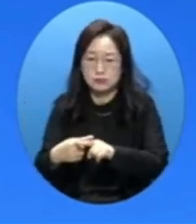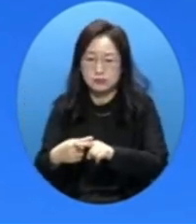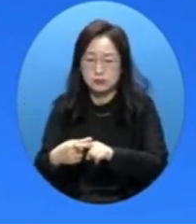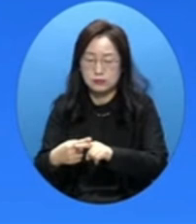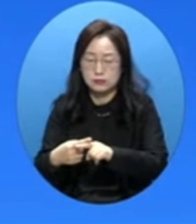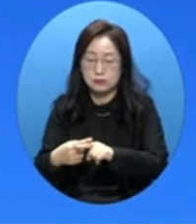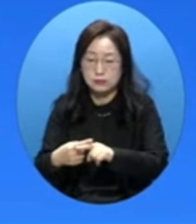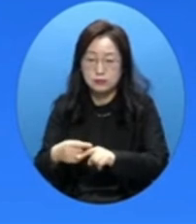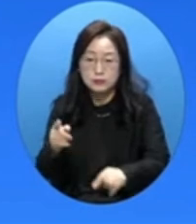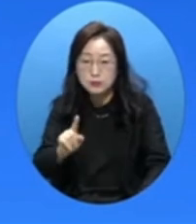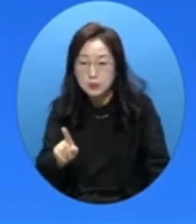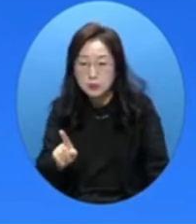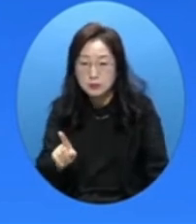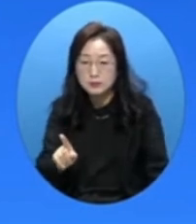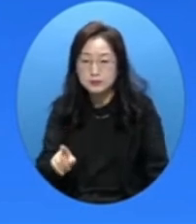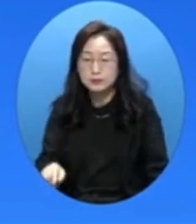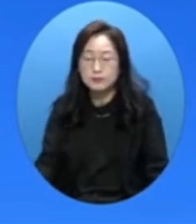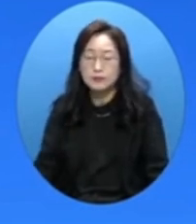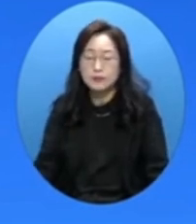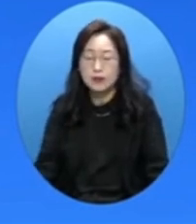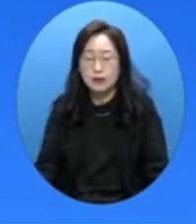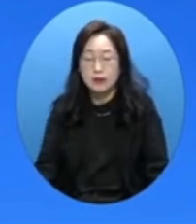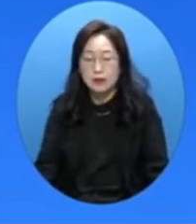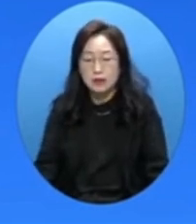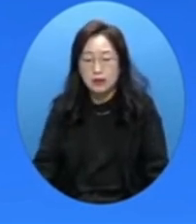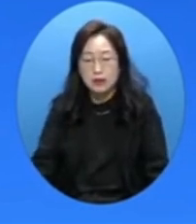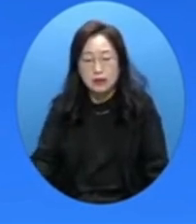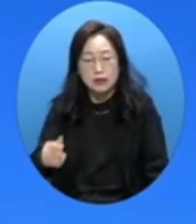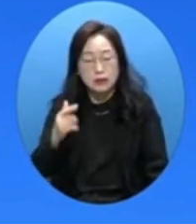쏟아지니까 목사님이